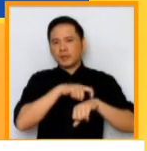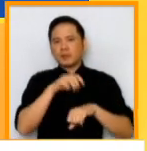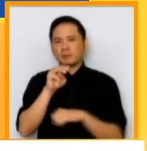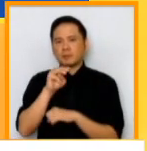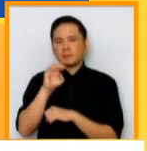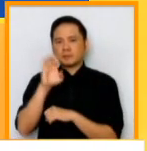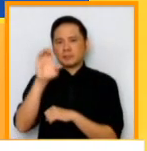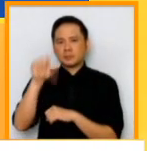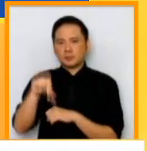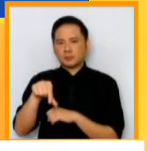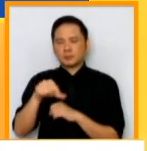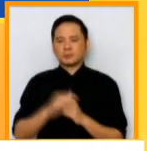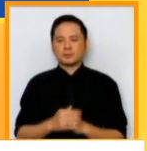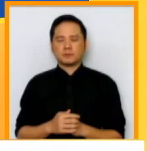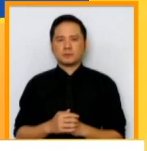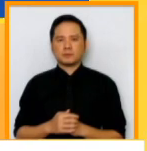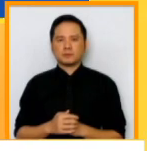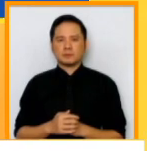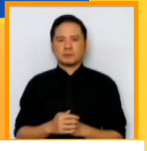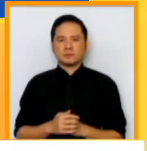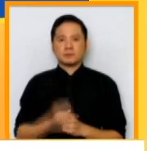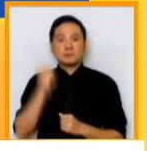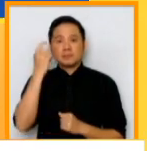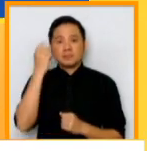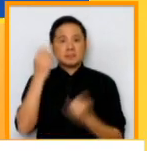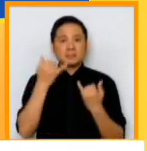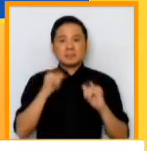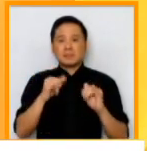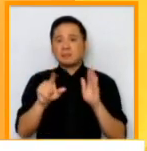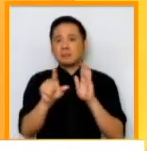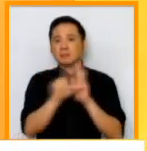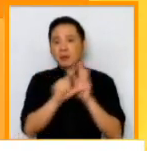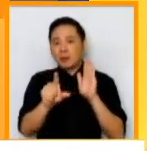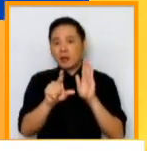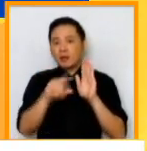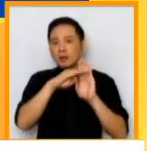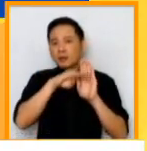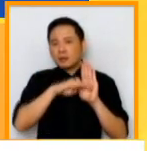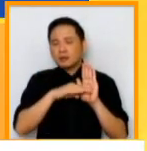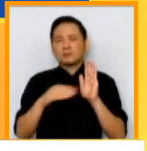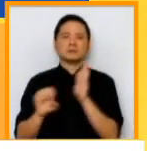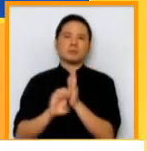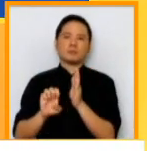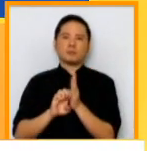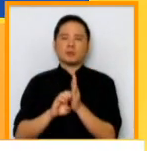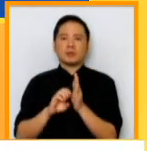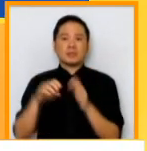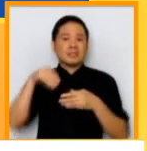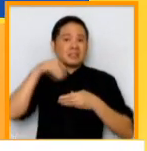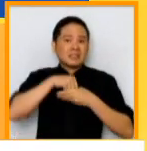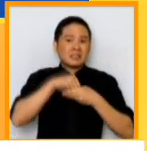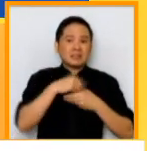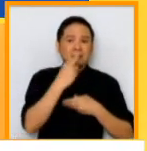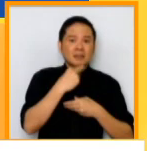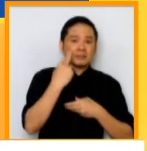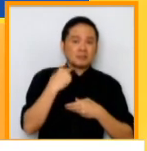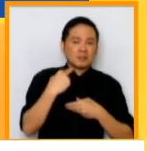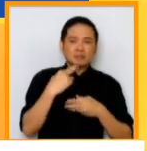Pero may mga bawal pa rin pong tulad ng indoor at outdoor dine-in services.